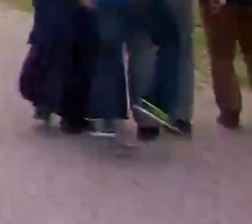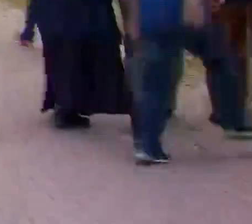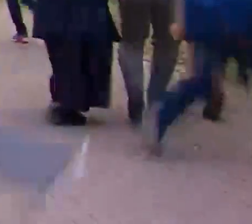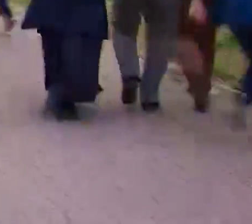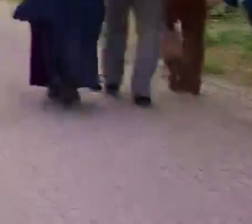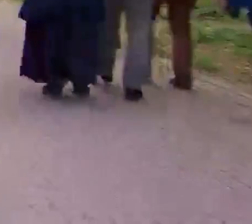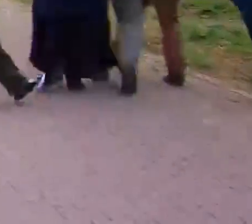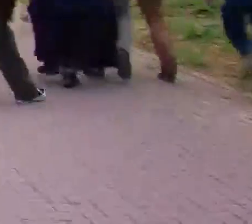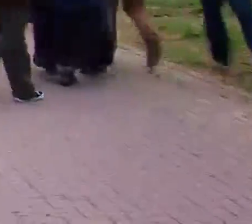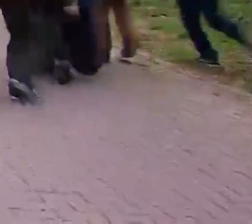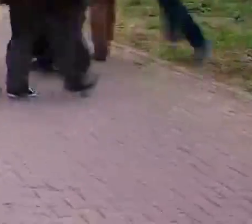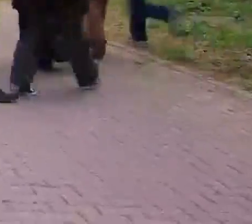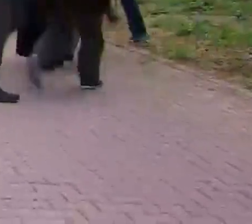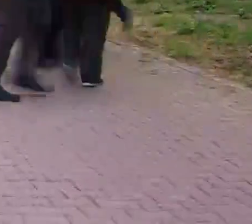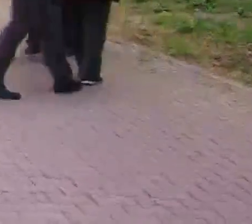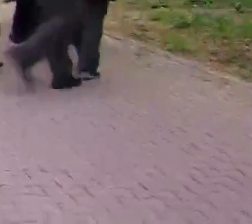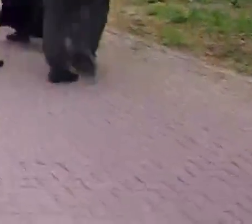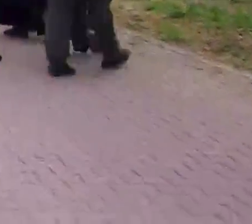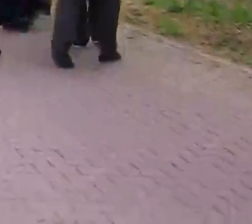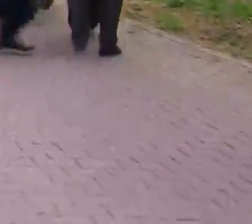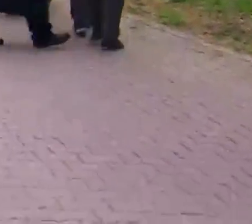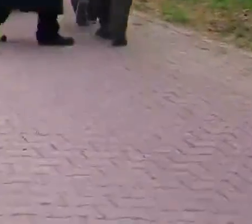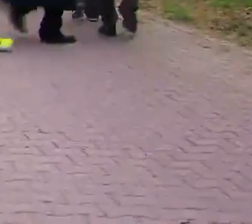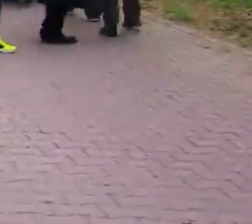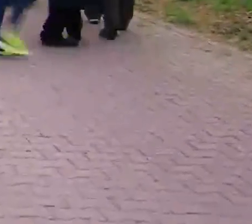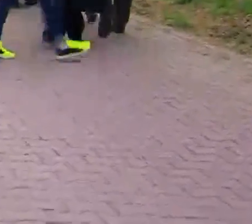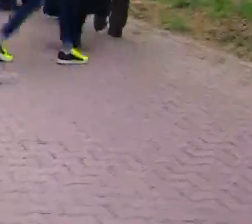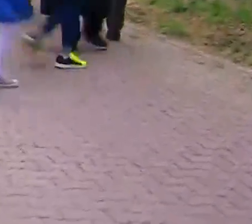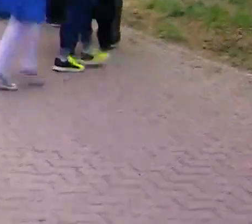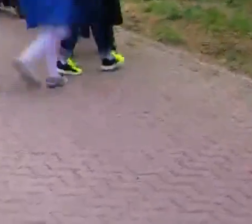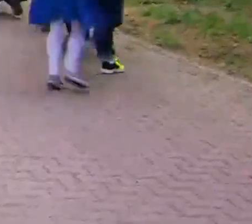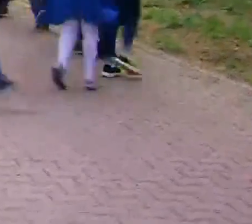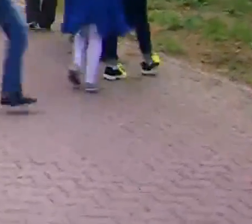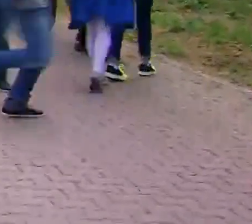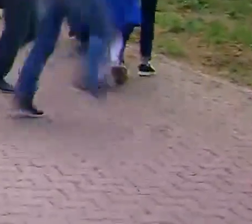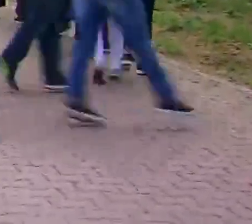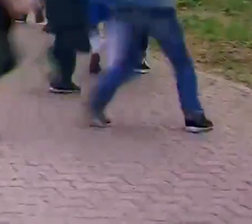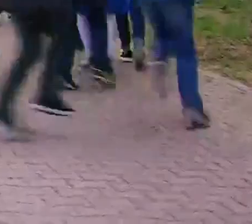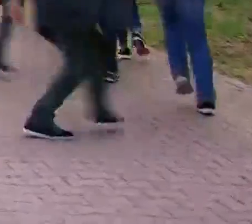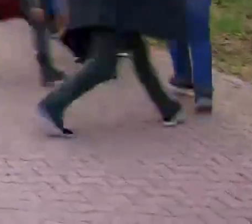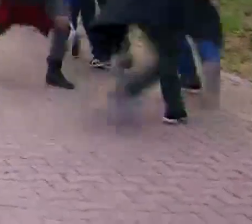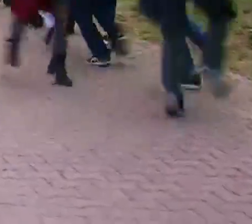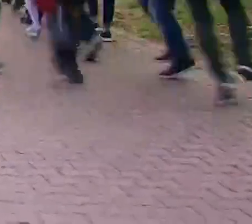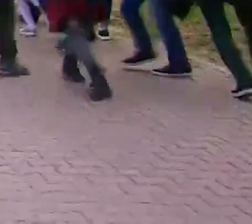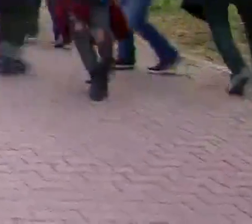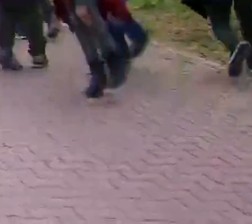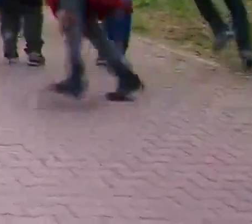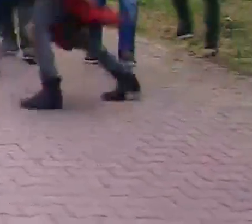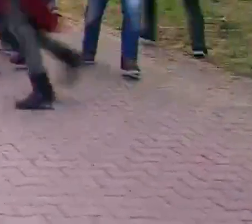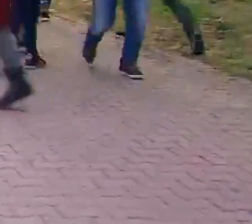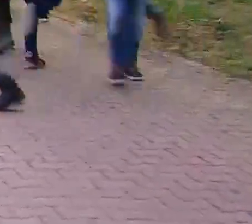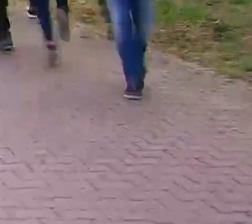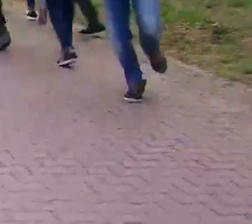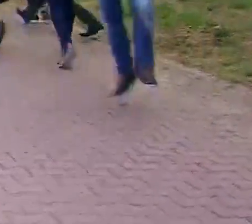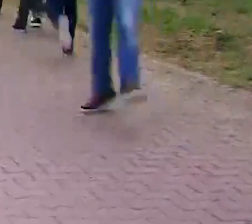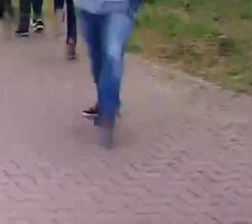daha akrobatik. Bacaklarını havaya kaldırıyor, oldukları yerde zıplayıp dönüyor. Hepsi serbest sokak kıyafeti giymiş. Bu sırada aile ve yakınları